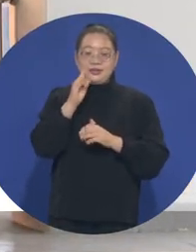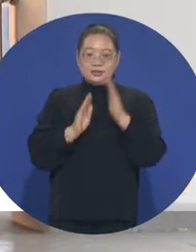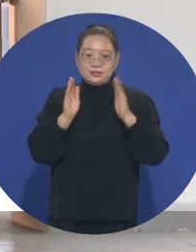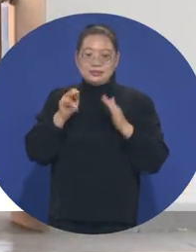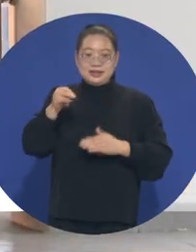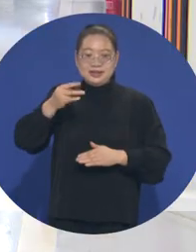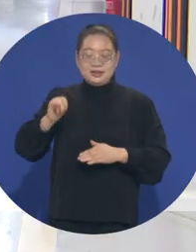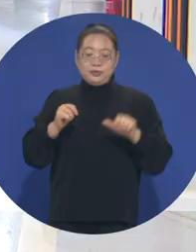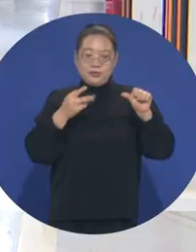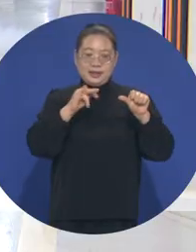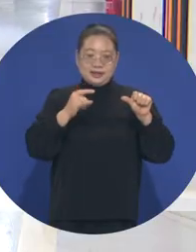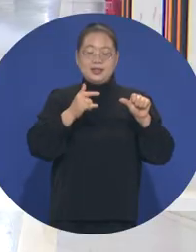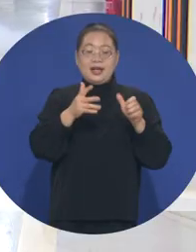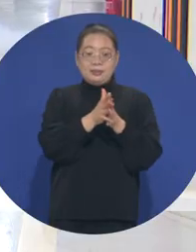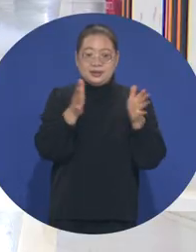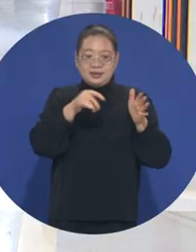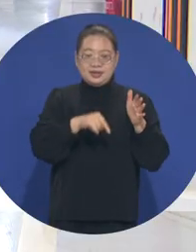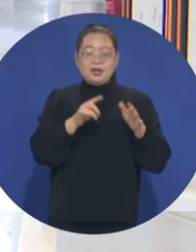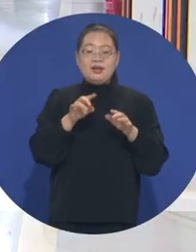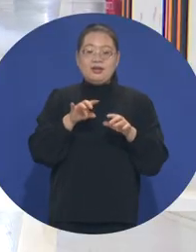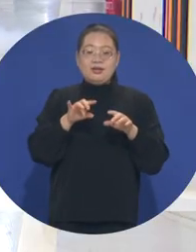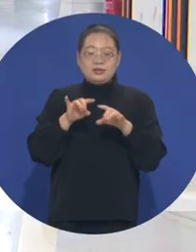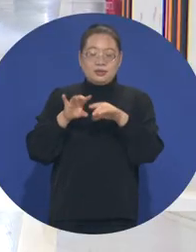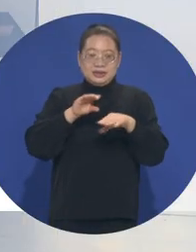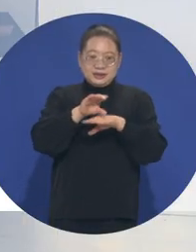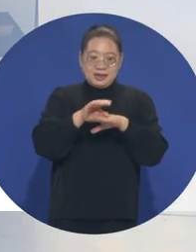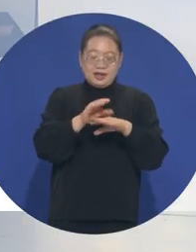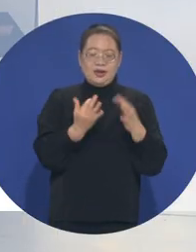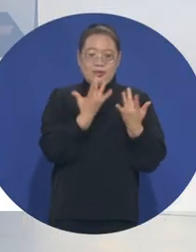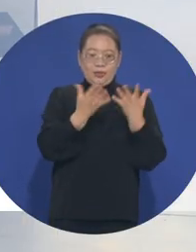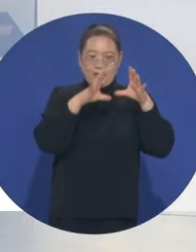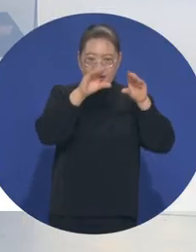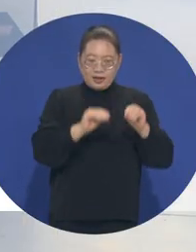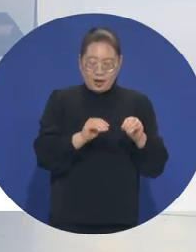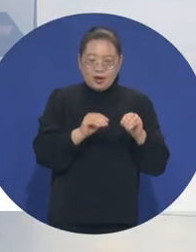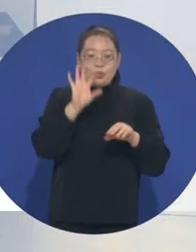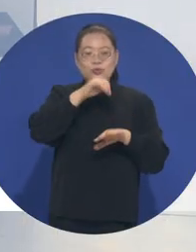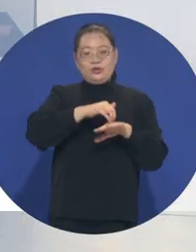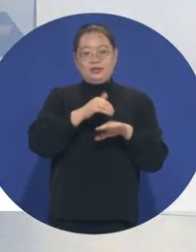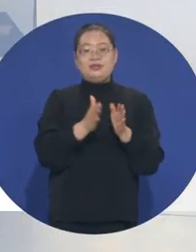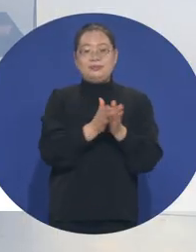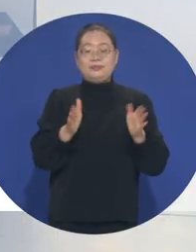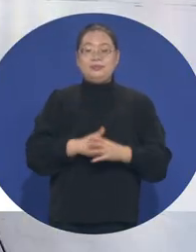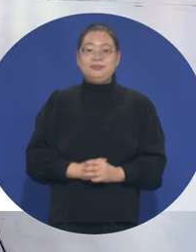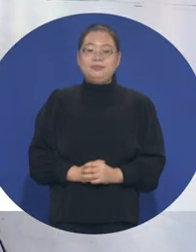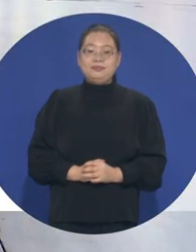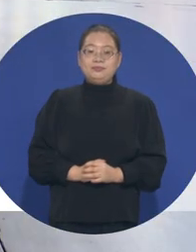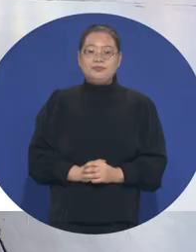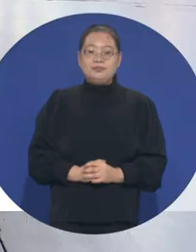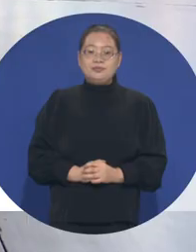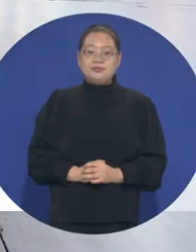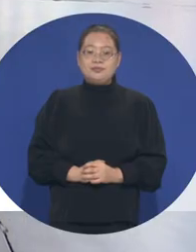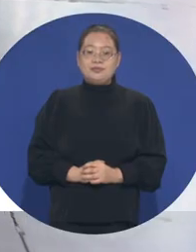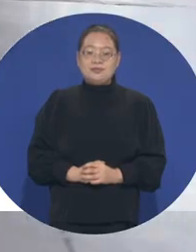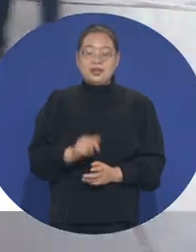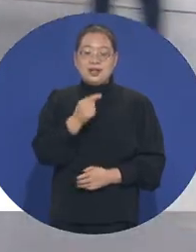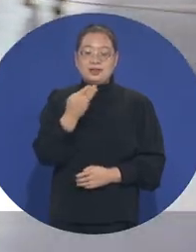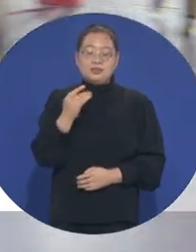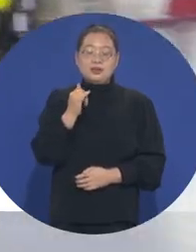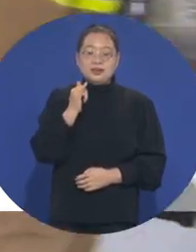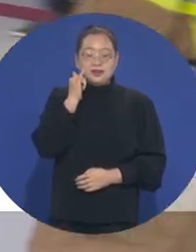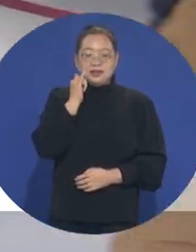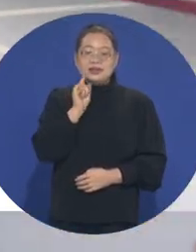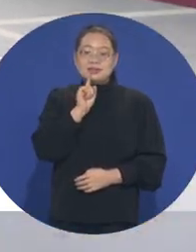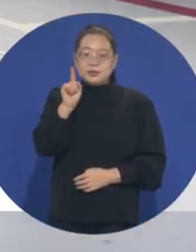아파트에서 전기차 충전시설 화재를 대비한 합동소방 훈련을 실시했습니다. 이번 훈련은 119 신고와